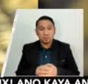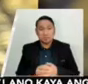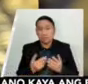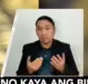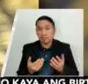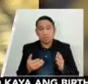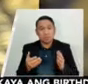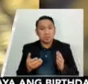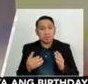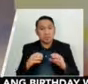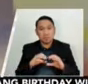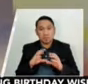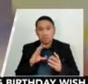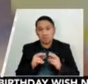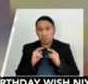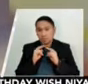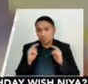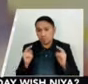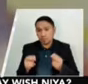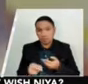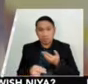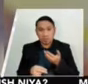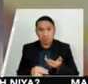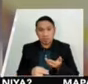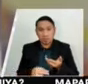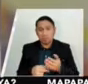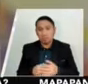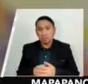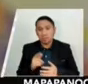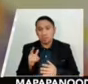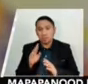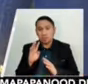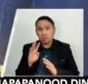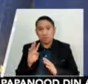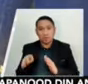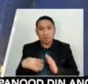Integrated News, EJ Gomez, nakatutok 24 oras.